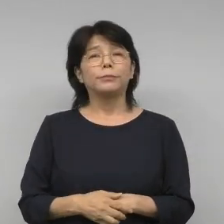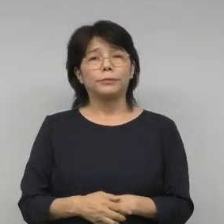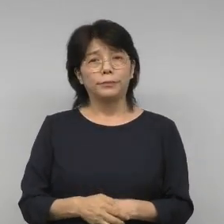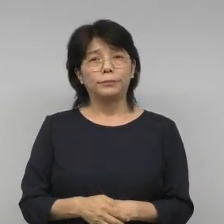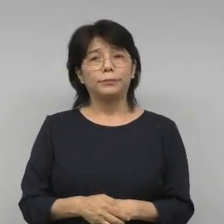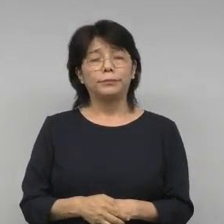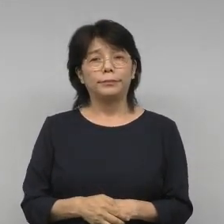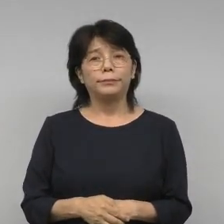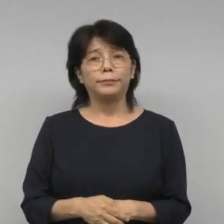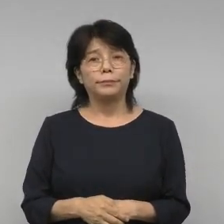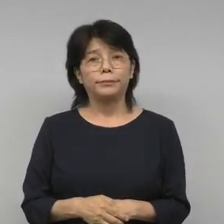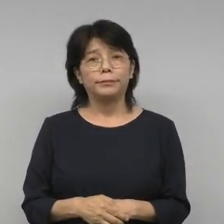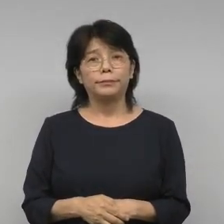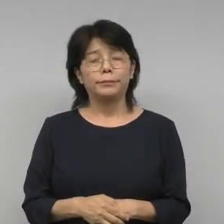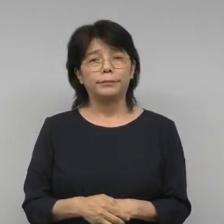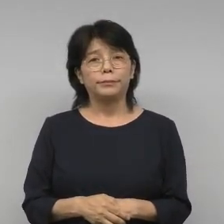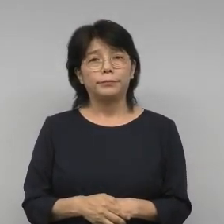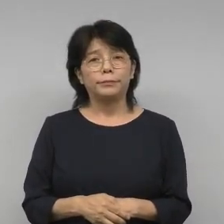思っています。